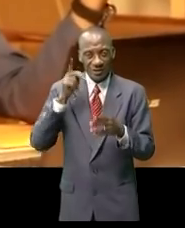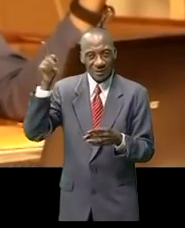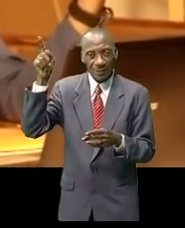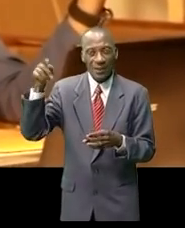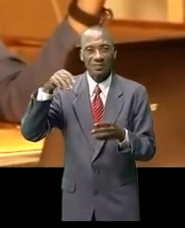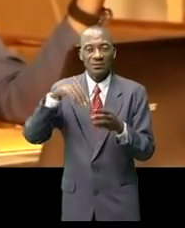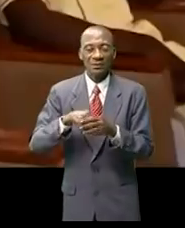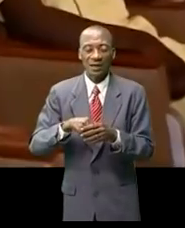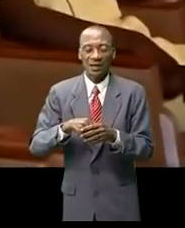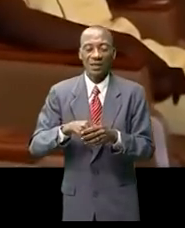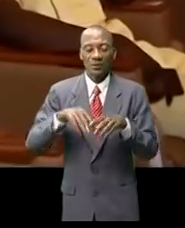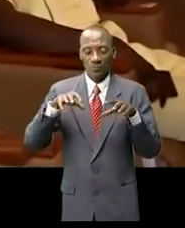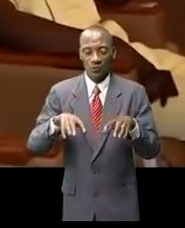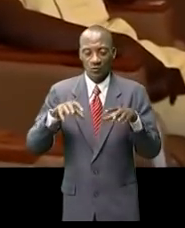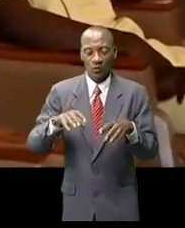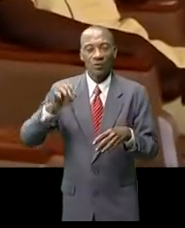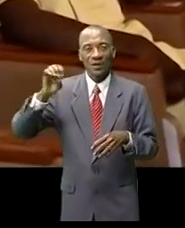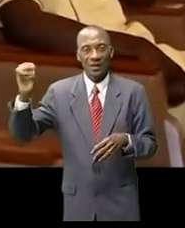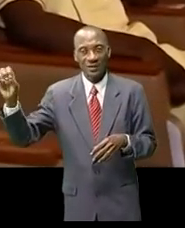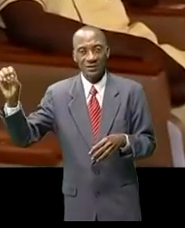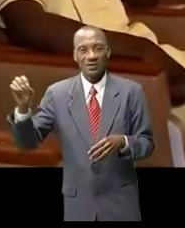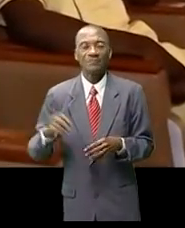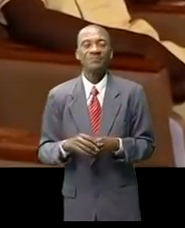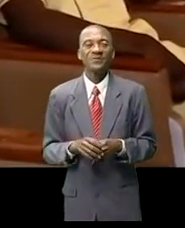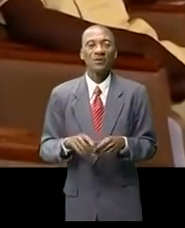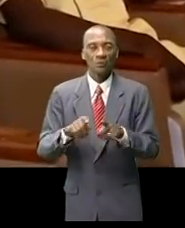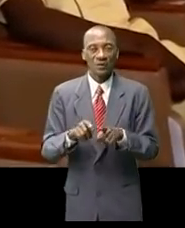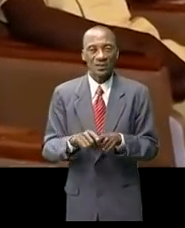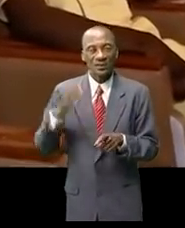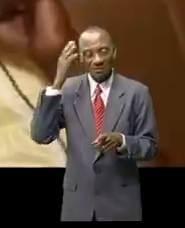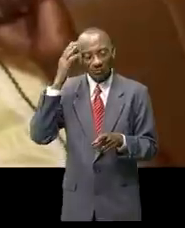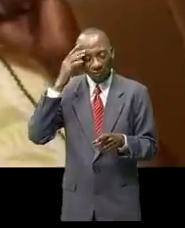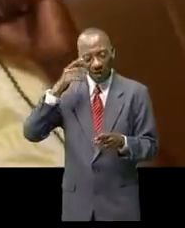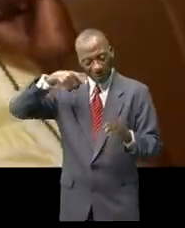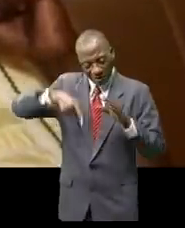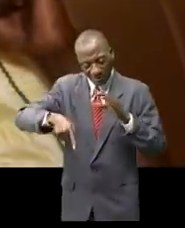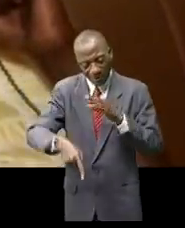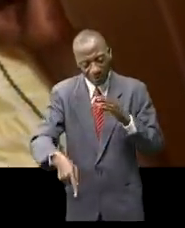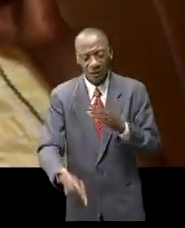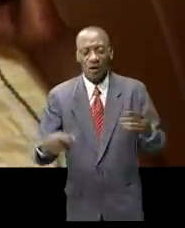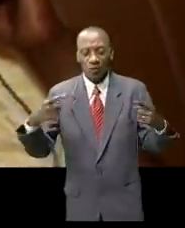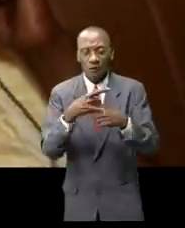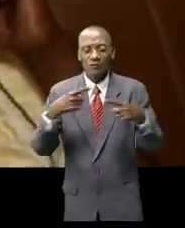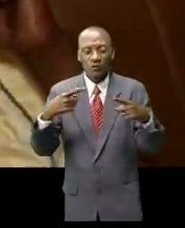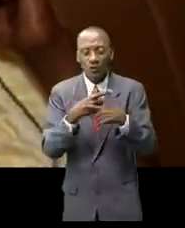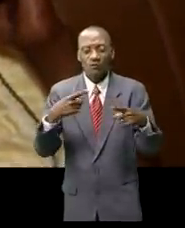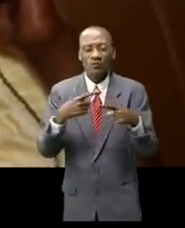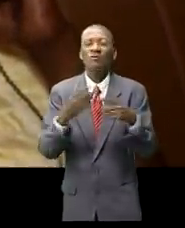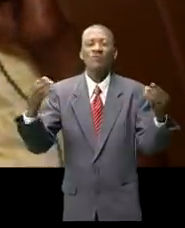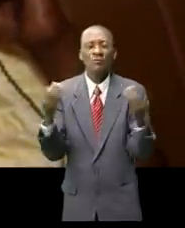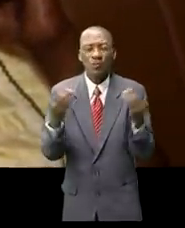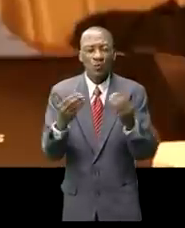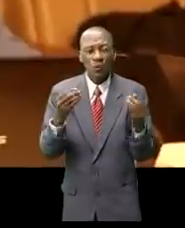la définition des concepts jusqu'aux origines des conflits à l'Est, tout en concluant que l'état de siège a favorisé le démantèlement des